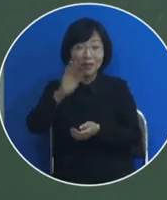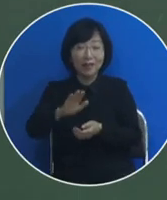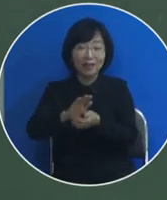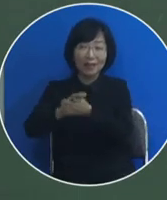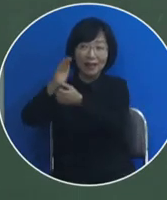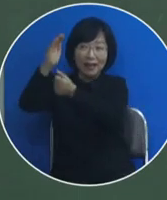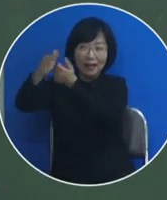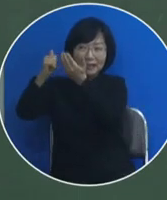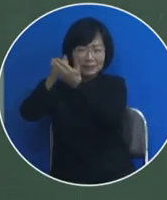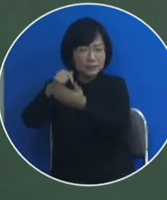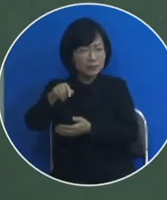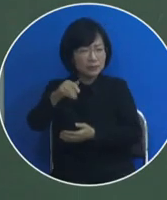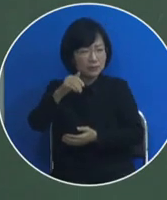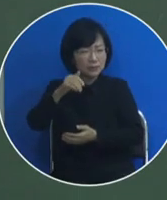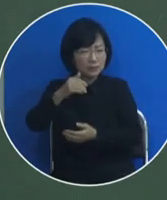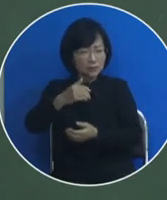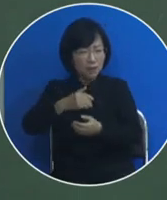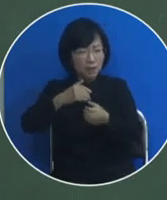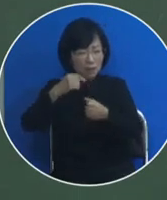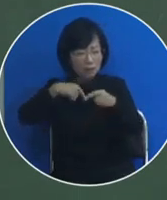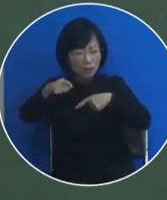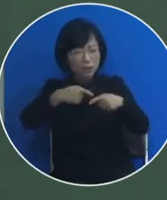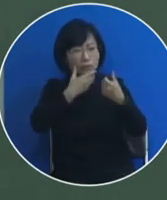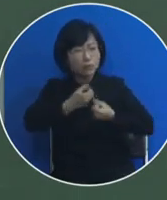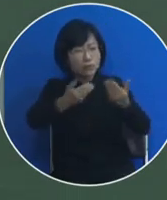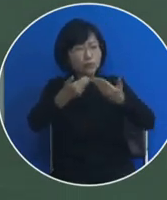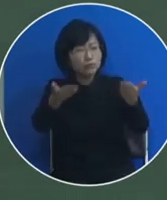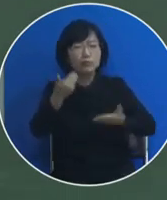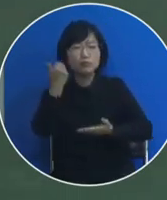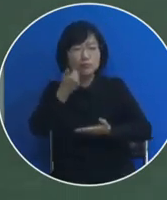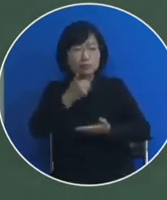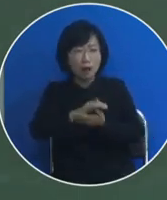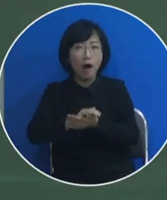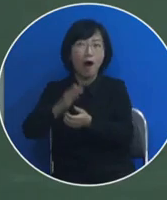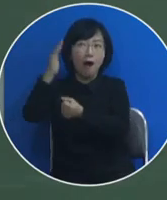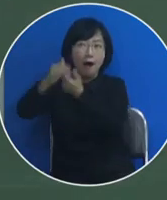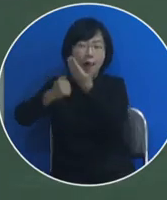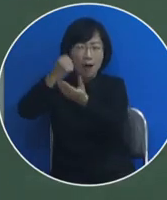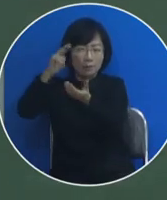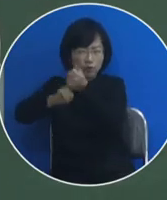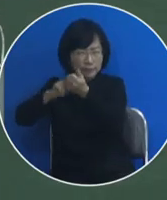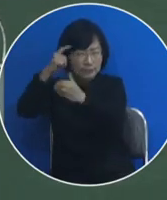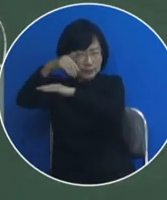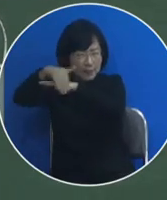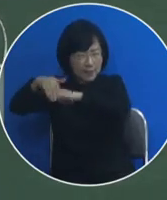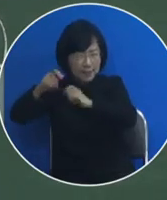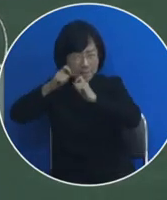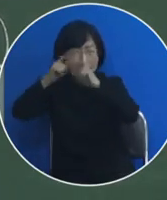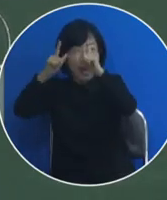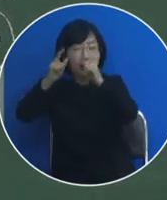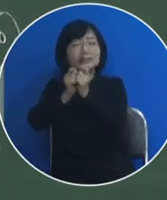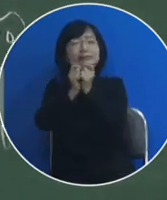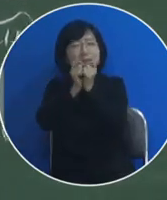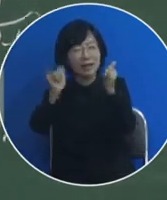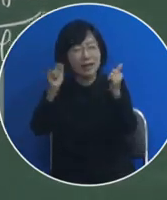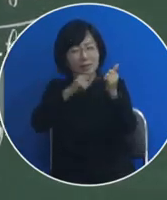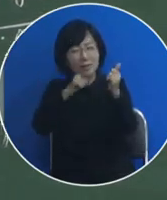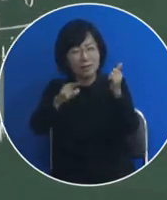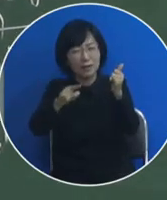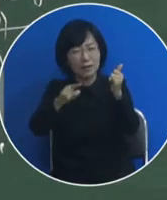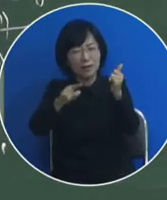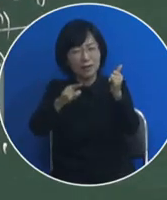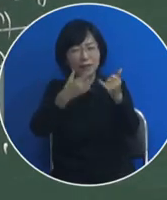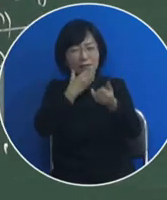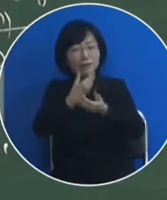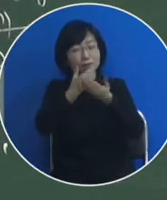a goal that is given only to the saved, but because we have lost hold of this, to those who restore this and hold on to it, God will give all the answers. 오늘부터 여러분이 누군 줄